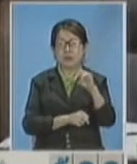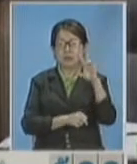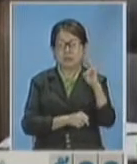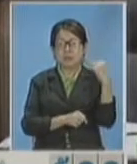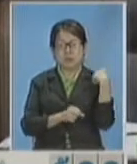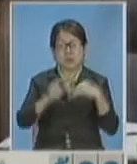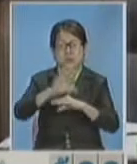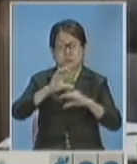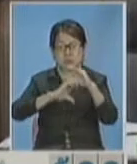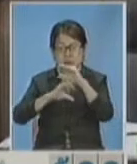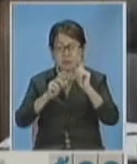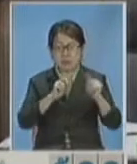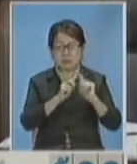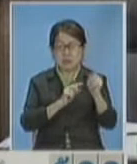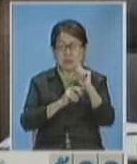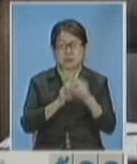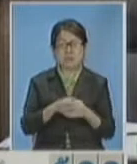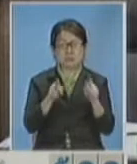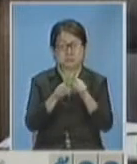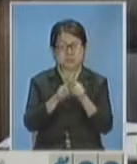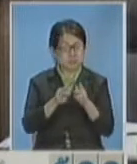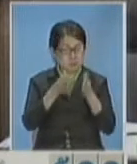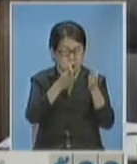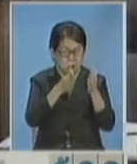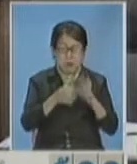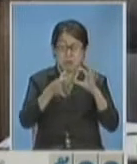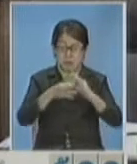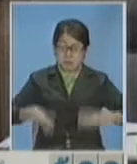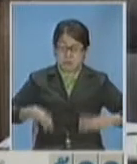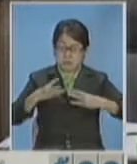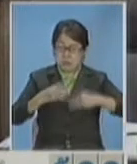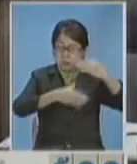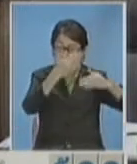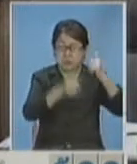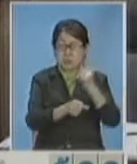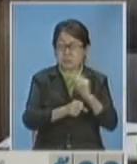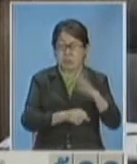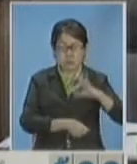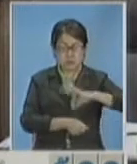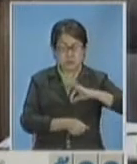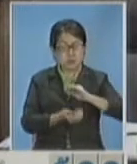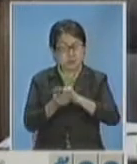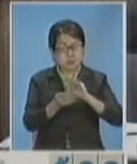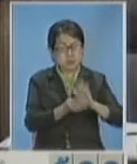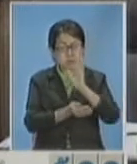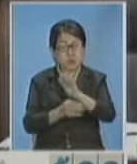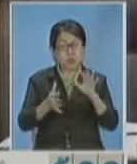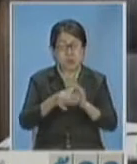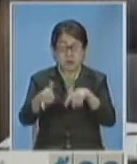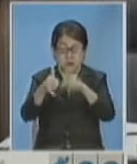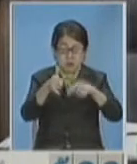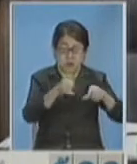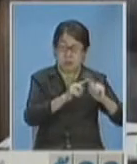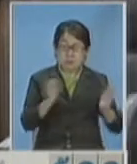ครงการค่ะไม่ให้ความสำคัญในการพัฒนาคุณภาพชีวิตคุณภาพจิตใจแล้วก็คุณภาพทรัพยากรมนุษย์น